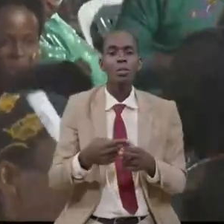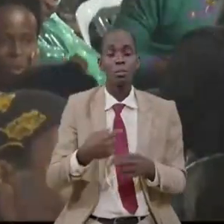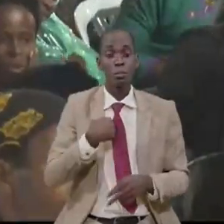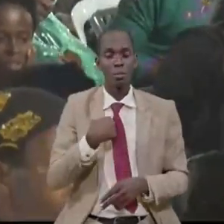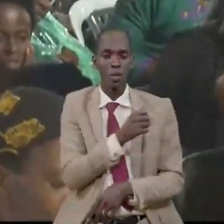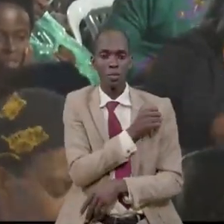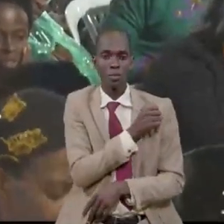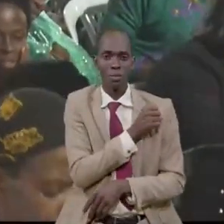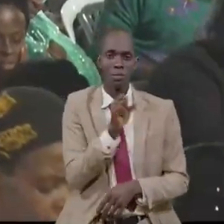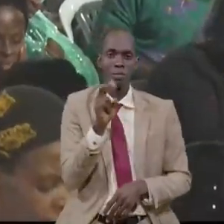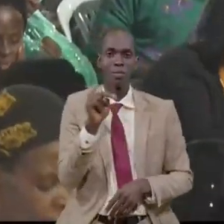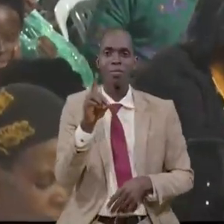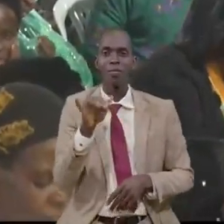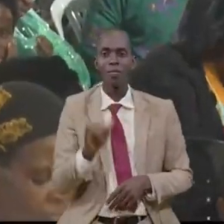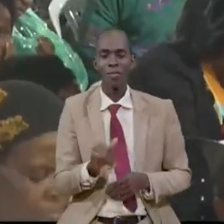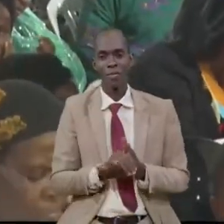et